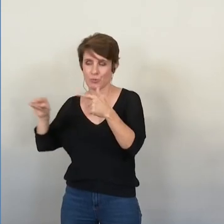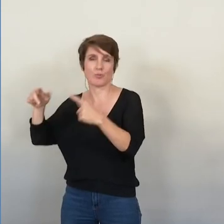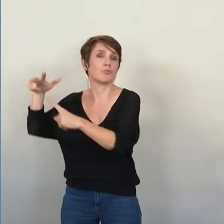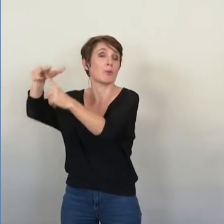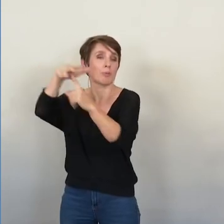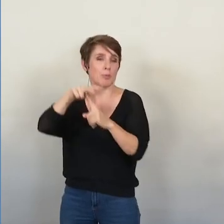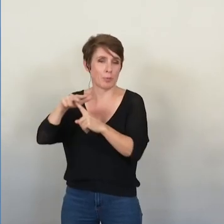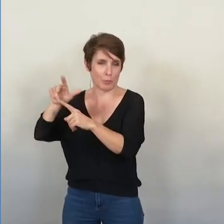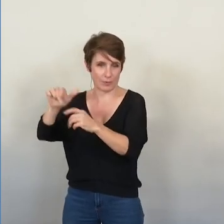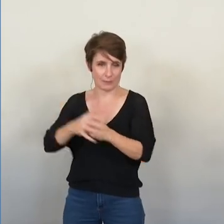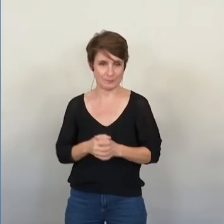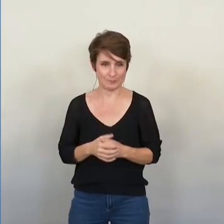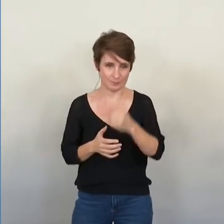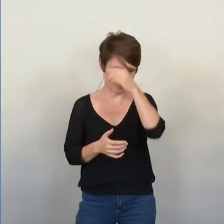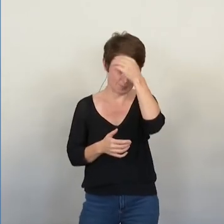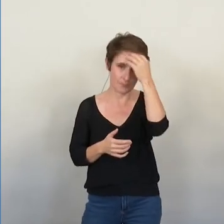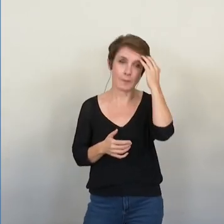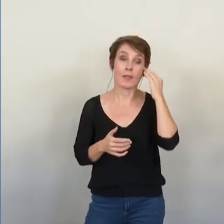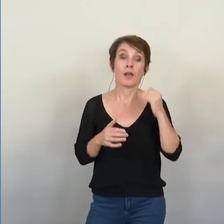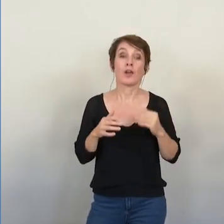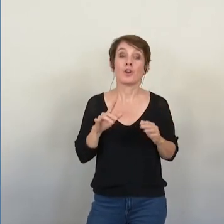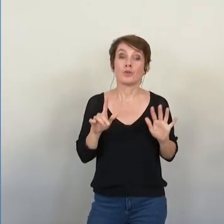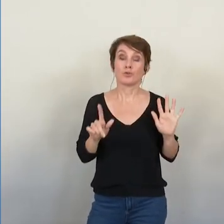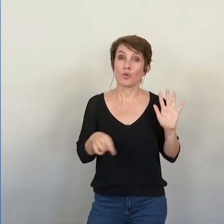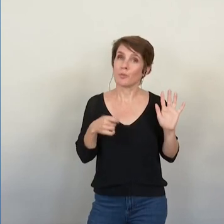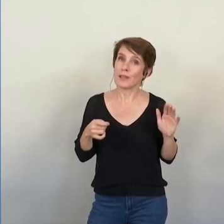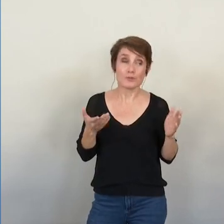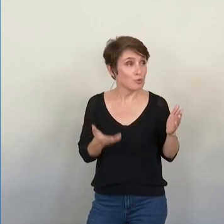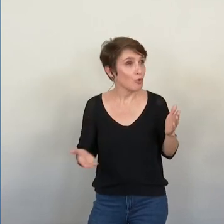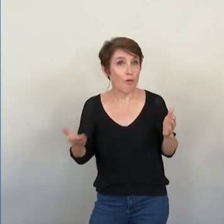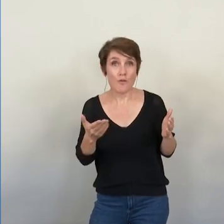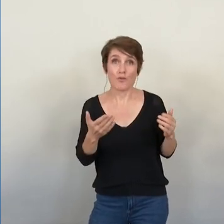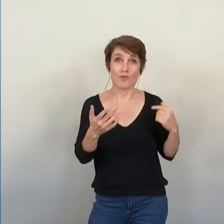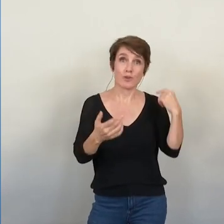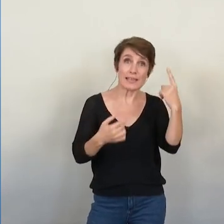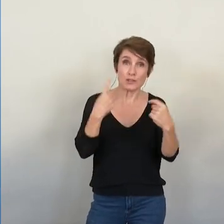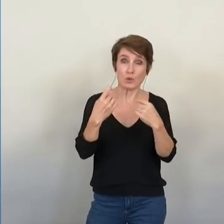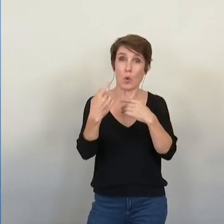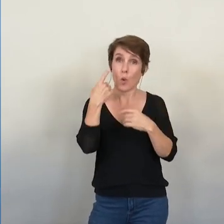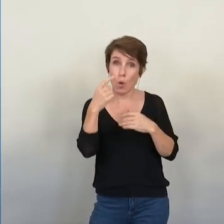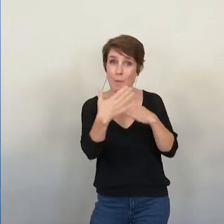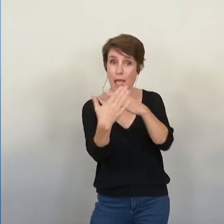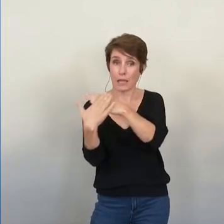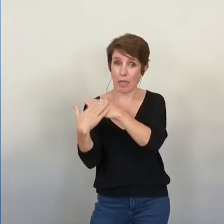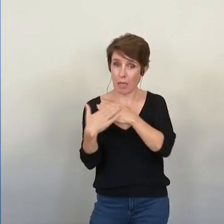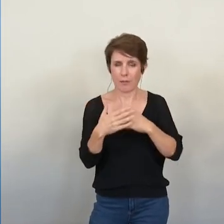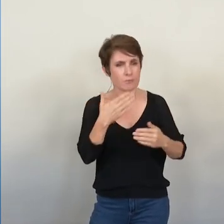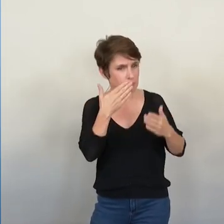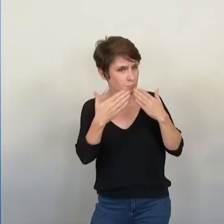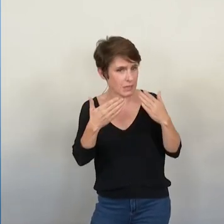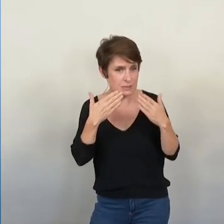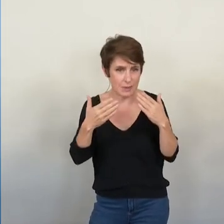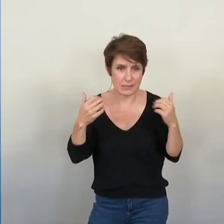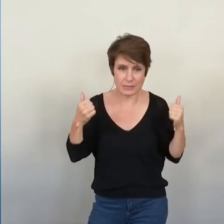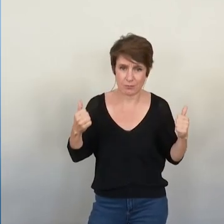donc j'invite et et je remercie évidemment chacun pour sa sa ces éventuels